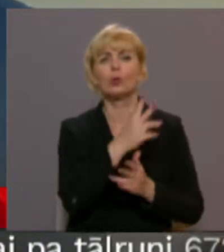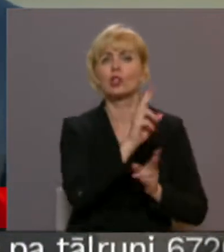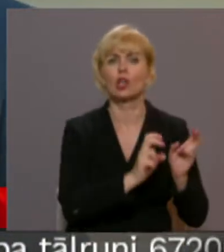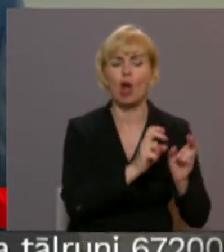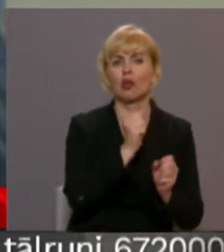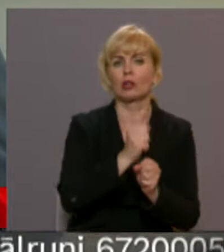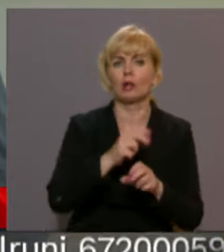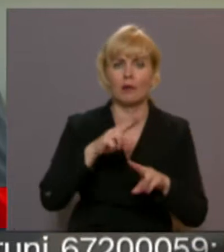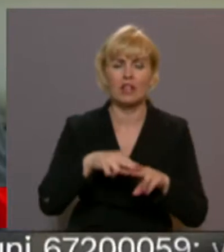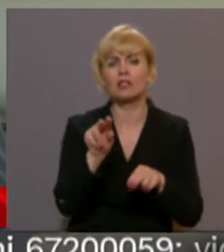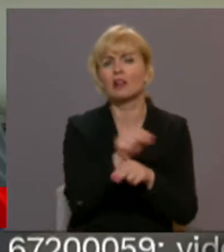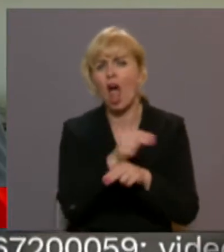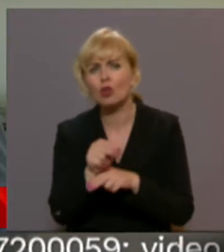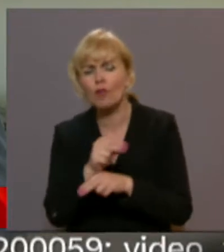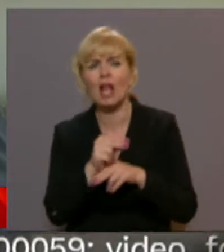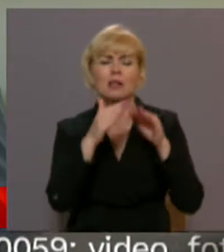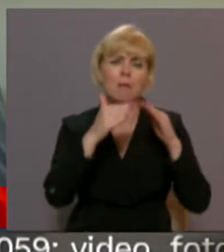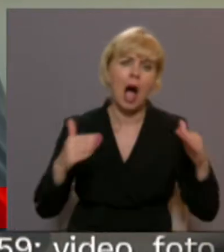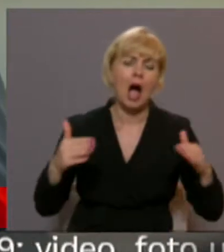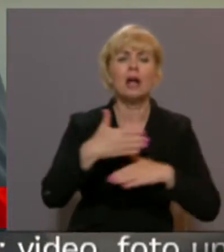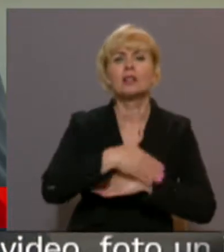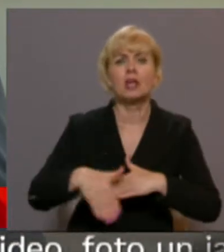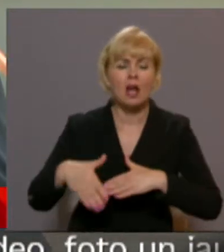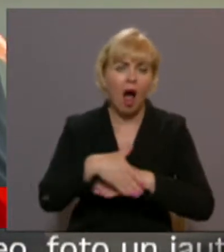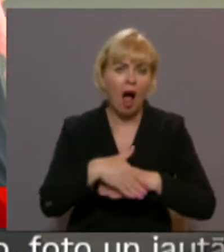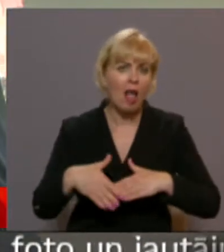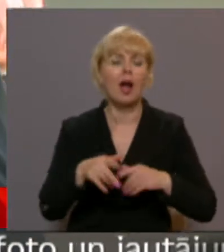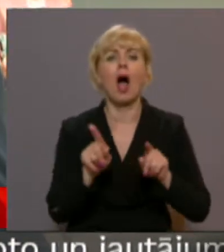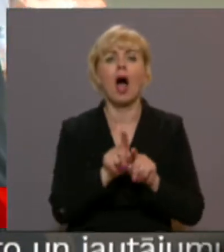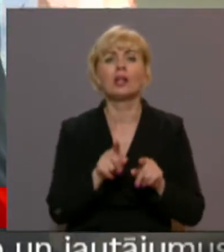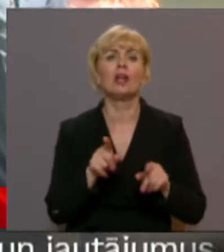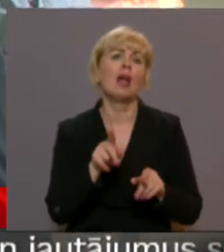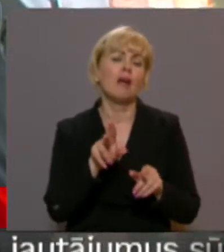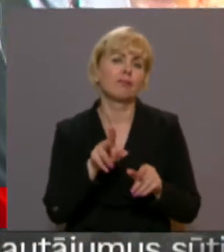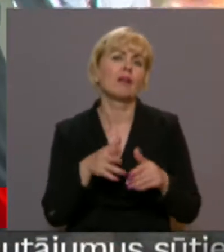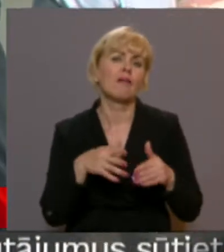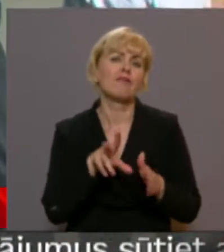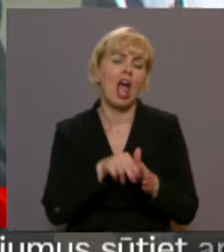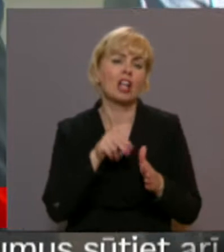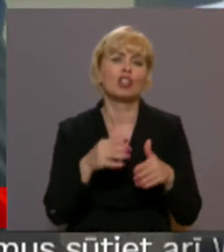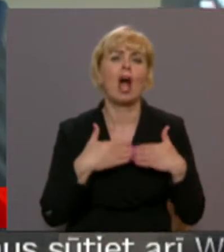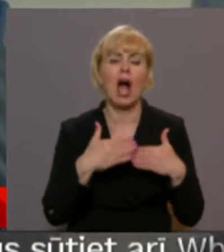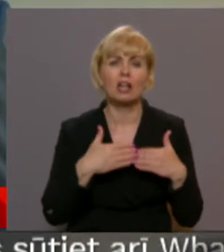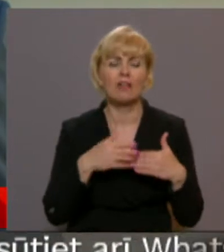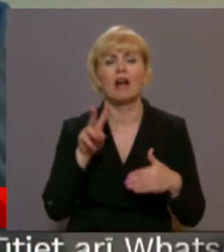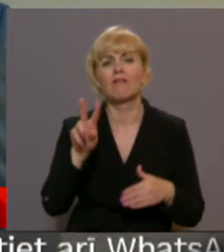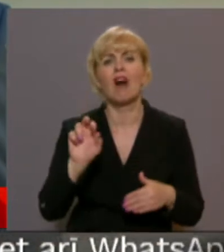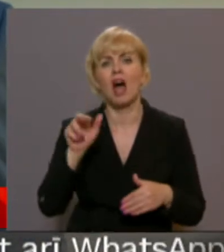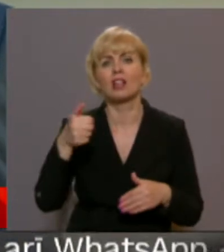darba vietas, tiek renovētas mājas un ielas. Tiesa, vēlēšana aktivitātes rādītājos gan Vangaži parasti